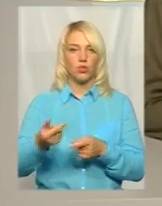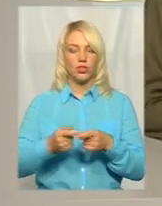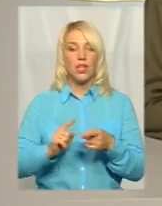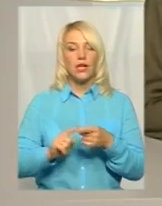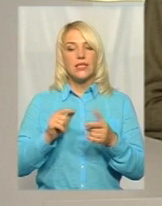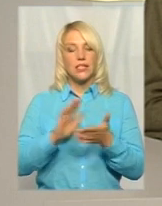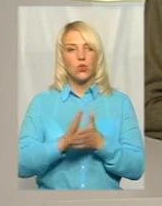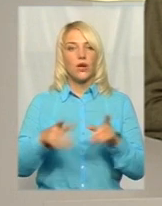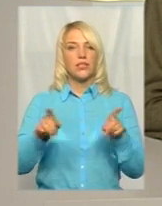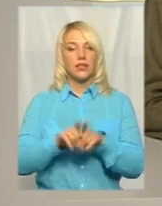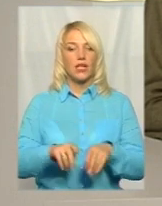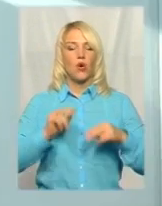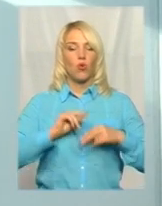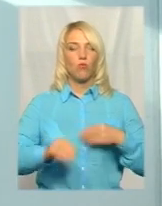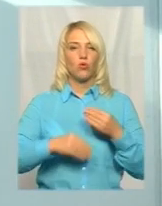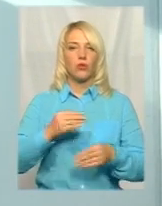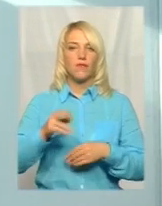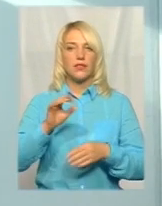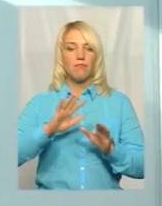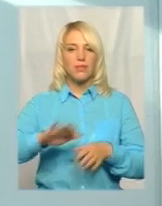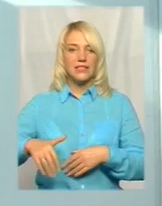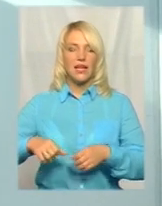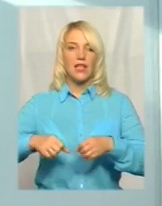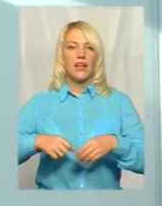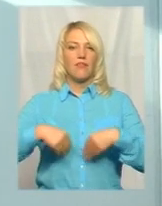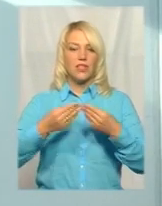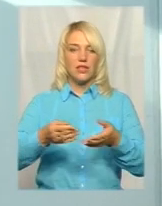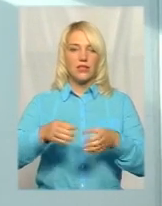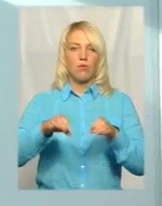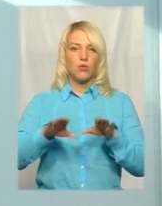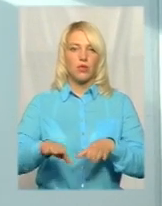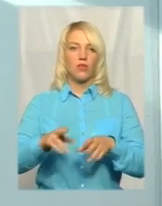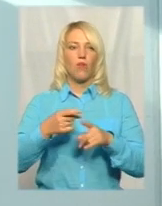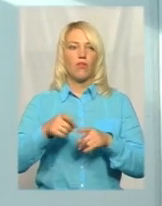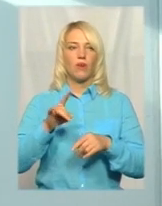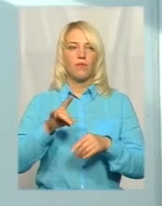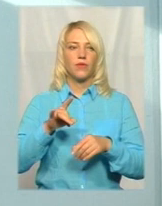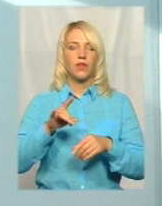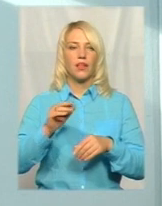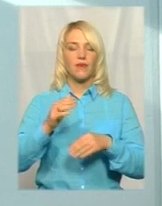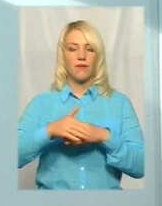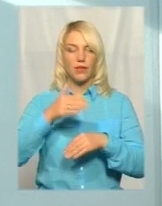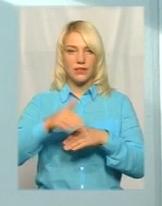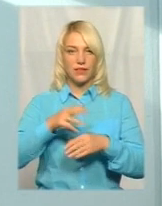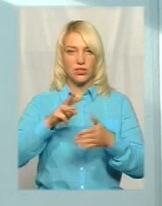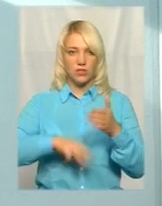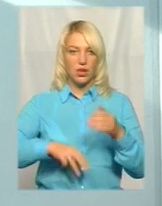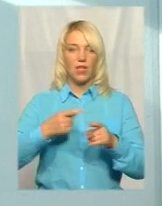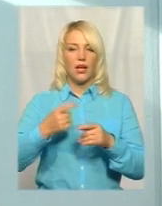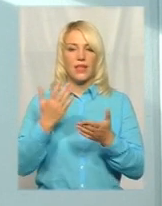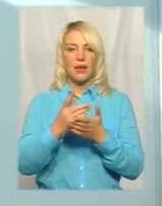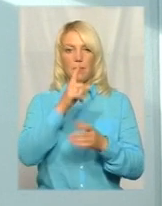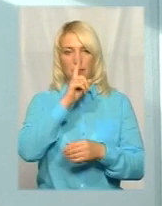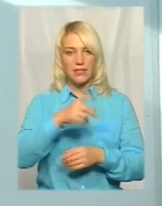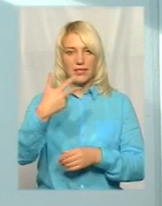ситуація така, що в роботодавця після винесення постанови про накладення на нього фінансової санкції є місяць, тобто